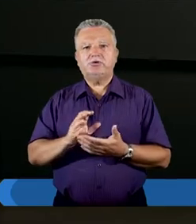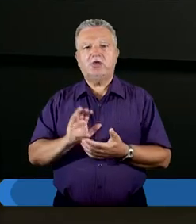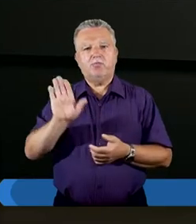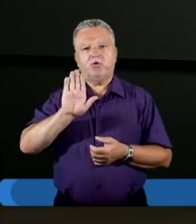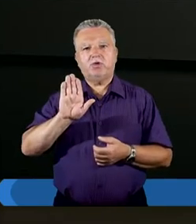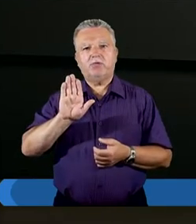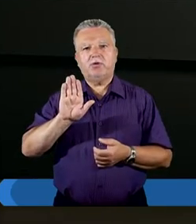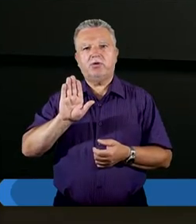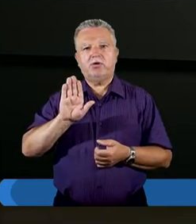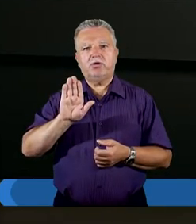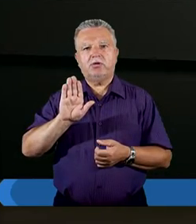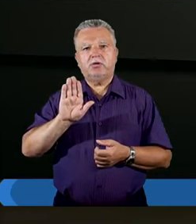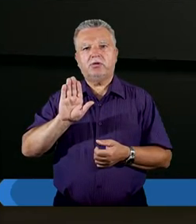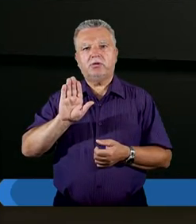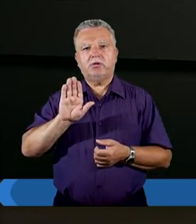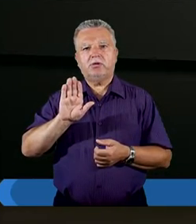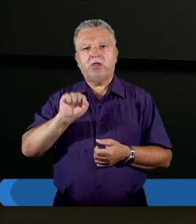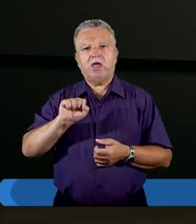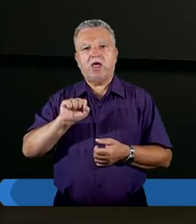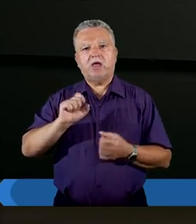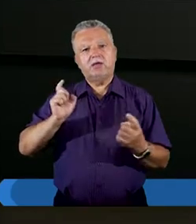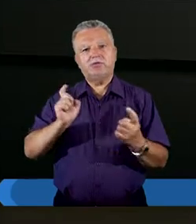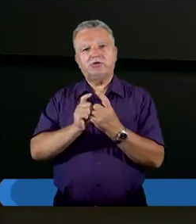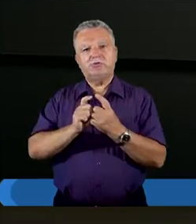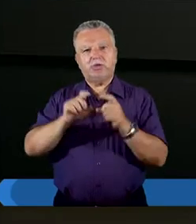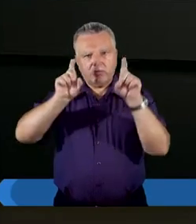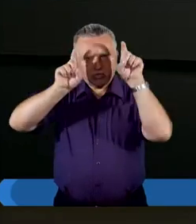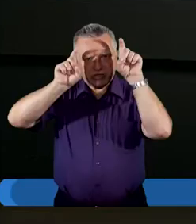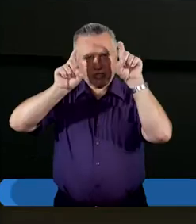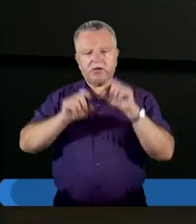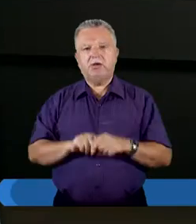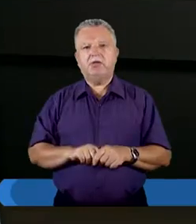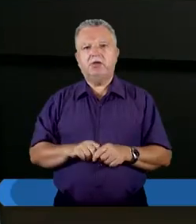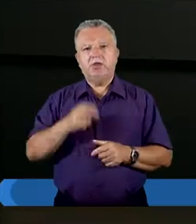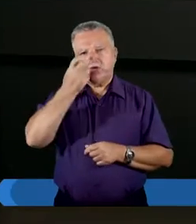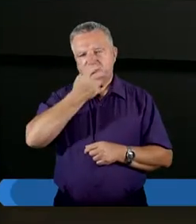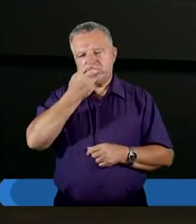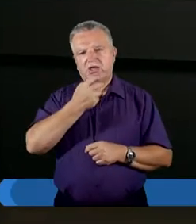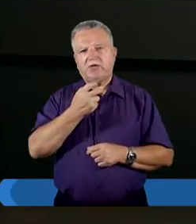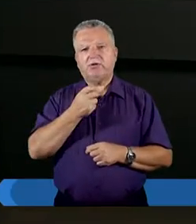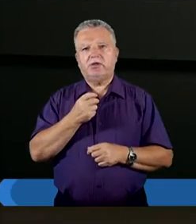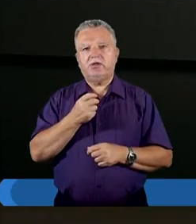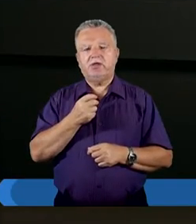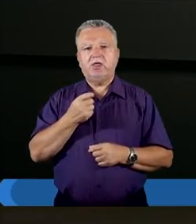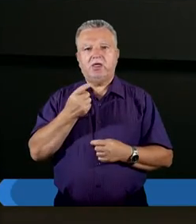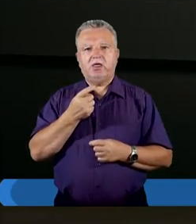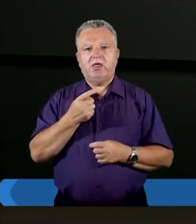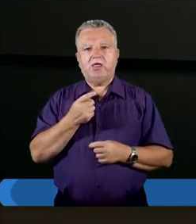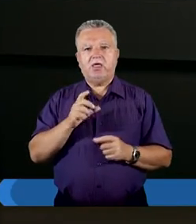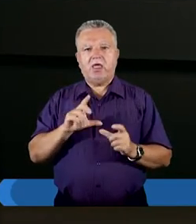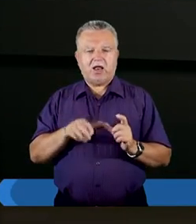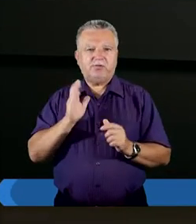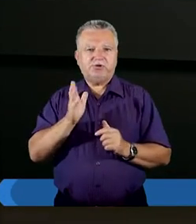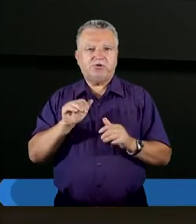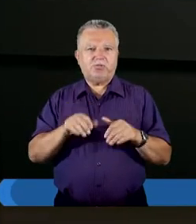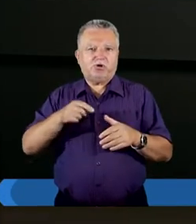między Bogiem a jego przeciwnikiem, szatanem. ciekawe, pasjonujące zagadnienie, ale